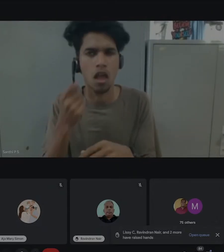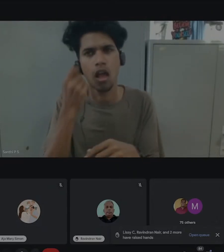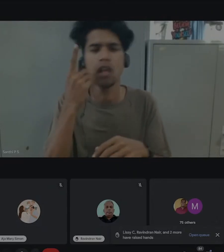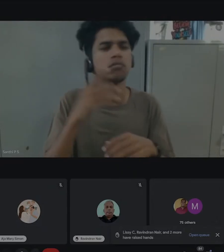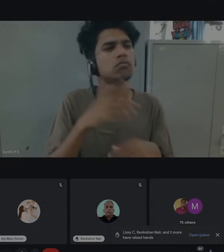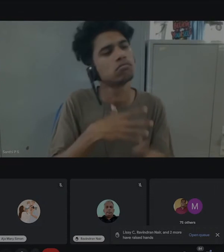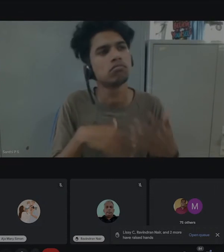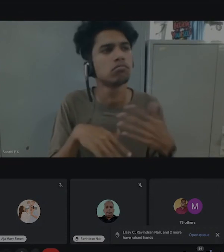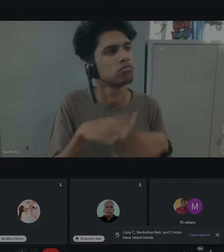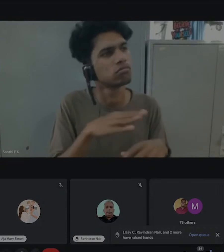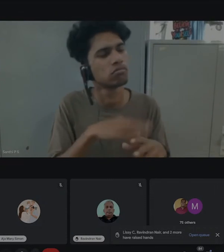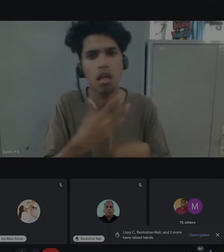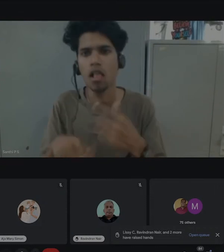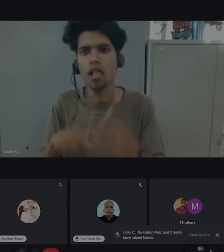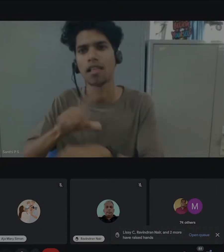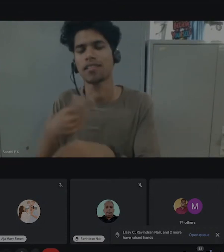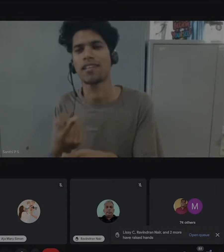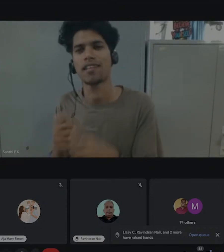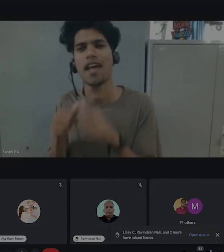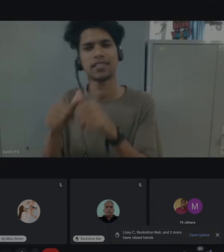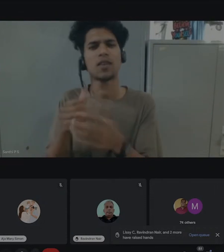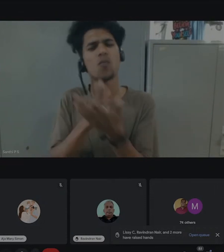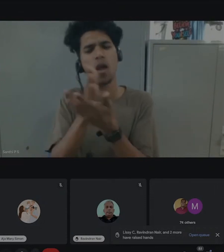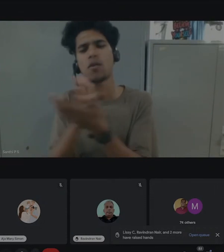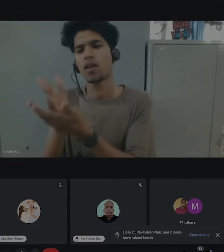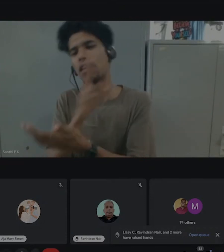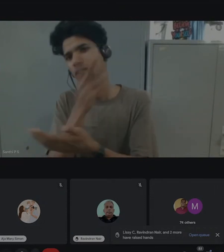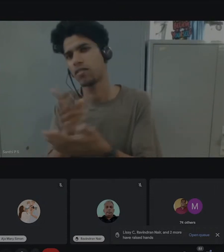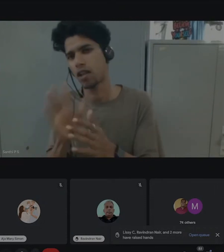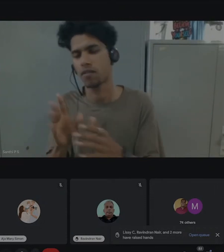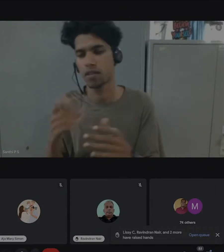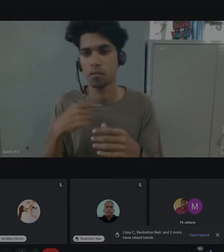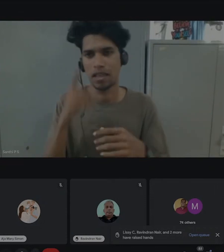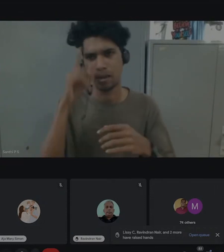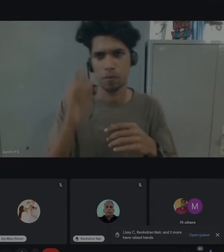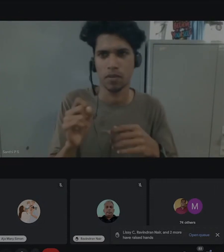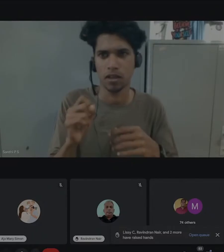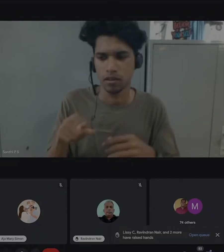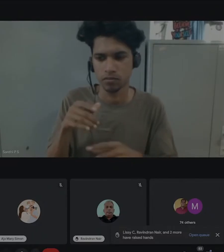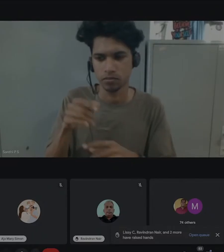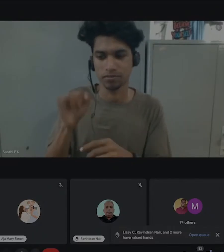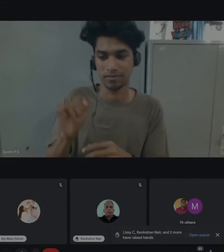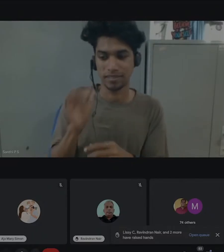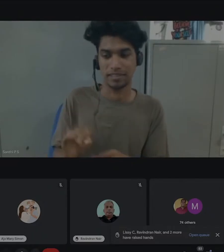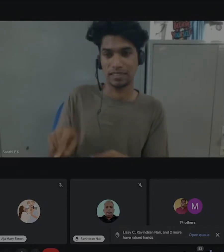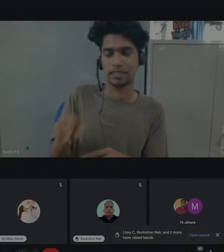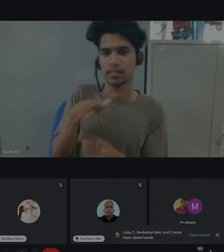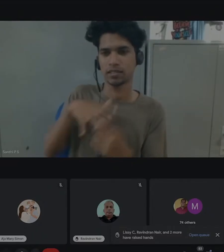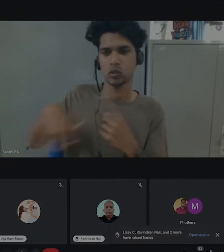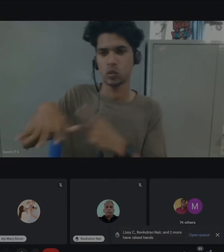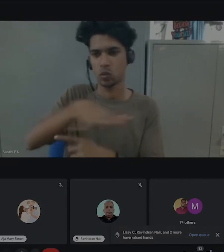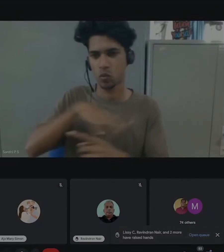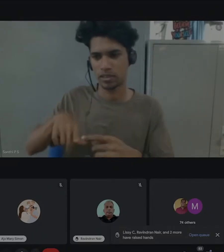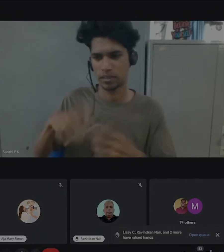പല രീതിയിലുണ്ടാവും. ഇതെല്ലാം നമ്മൾ ആ കുഞ്ഞിന്റെ സാഹചര്യമായിട്ട് മാച്ച് ചെയ്യിപ്പിച്ച് അതിനനുസരിച്ച് മോഡിഫൈ